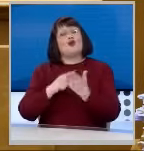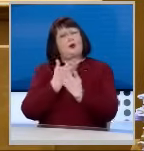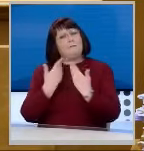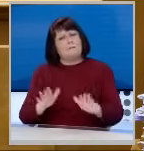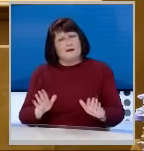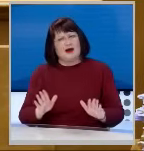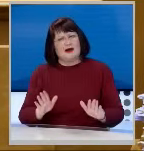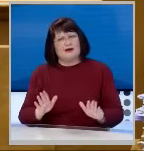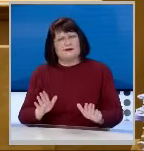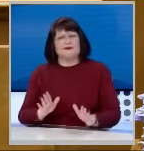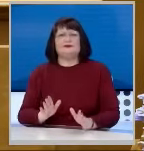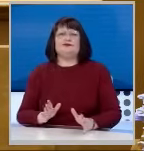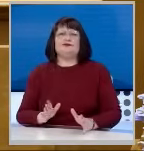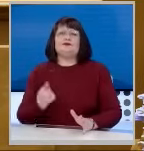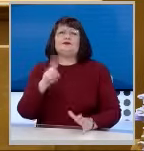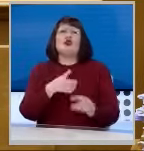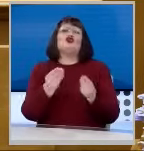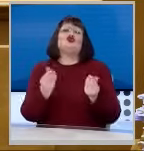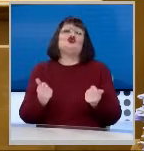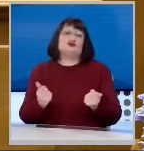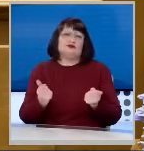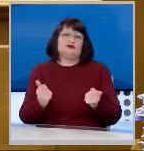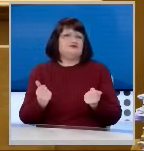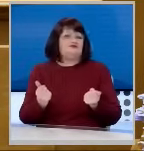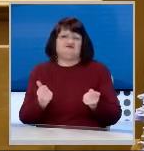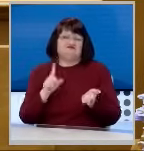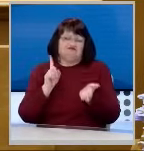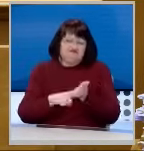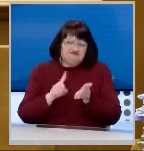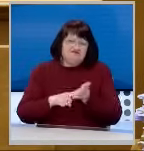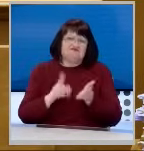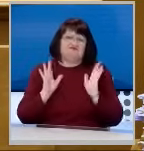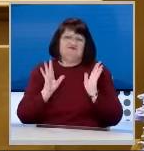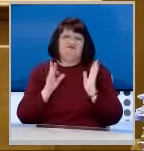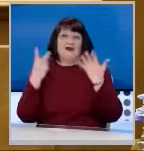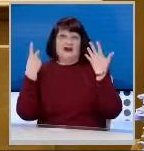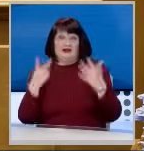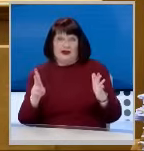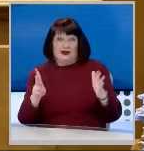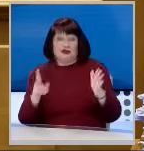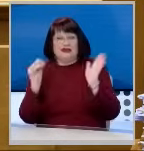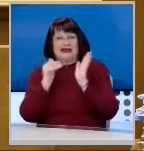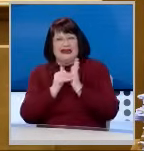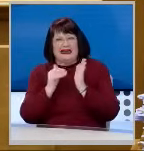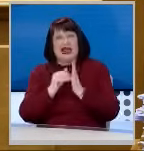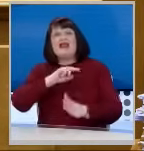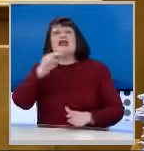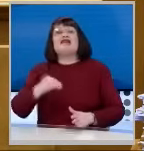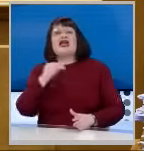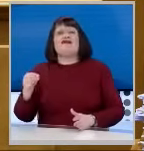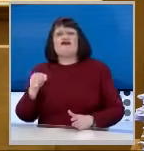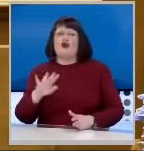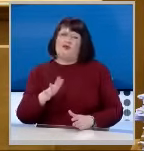γιατί δεν βρίσκατε άλλο τρόπο να νομιμοποιήσετε τις 700 περίπου χιλ ερ κάτι